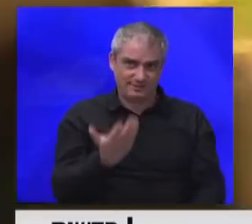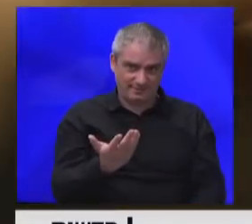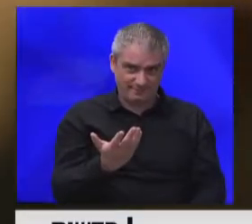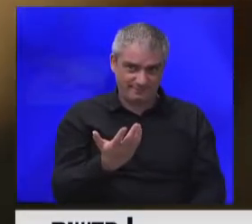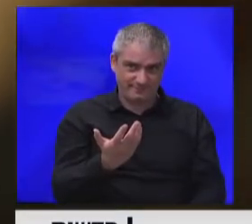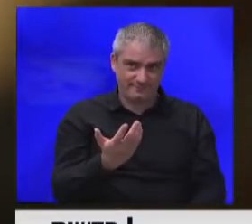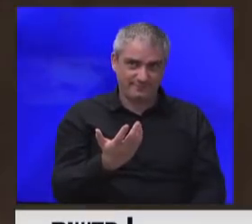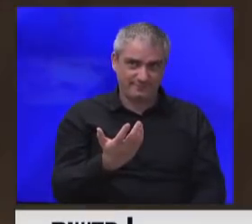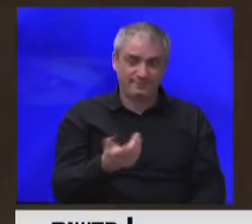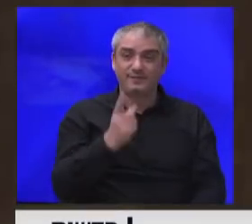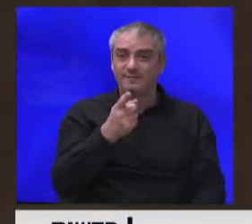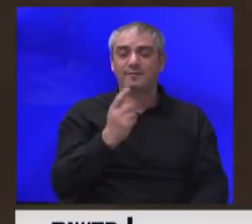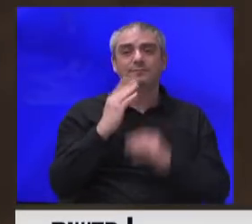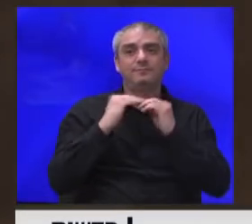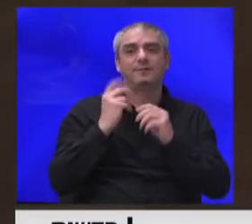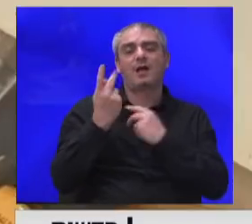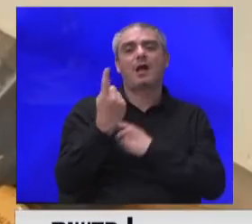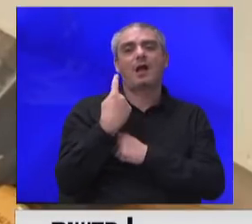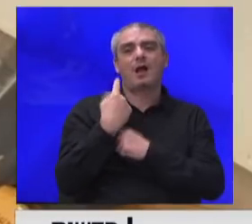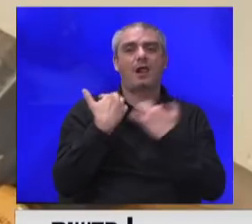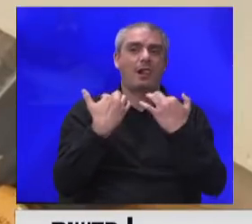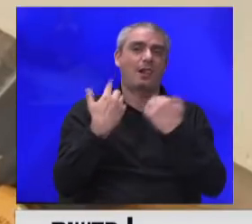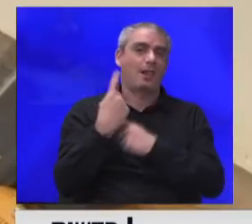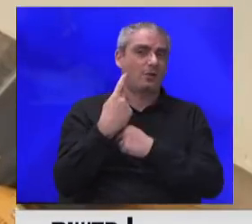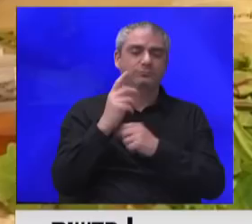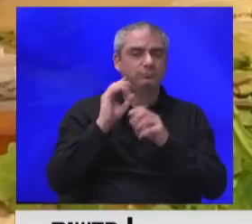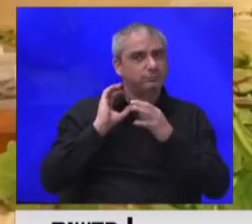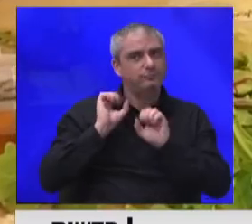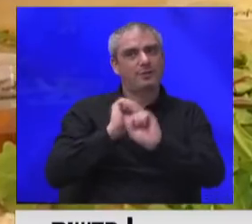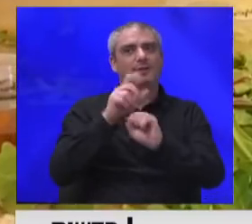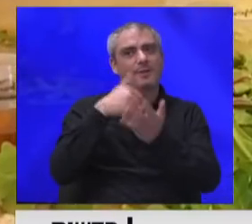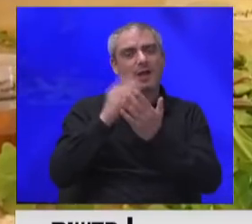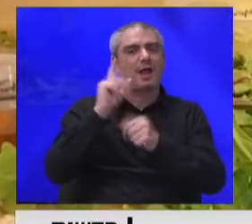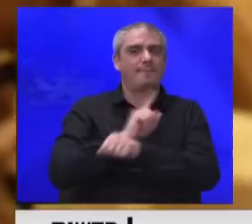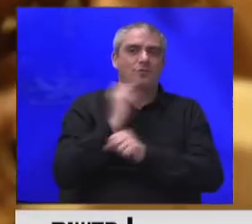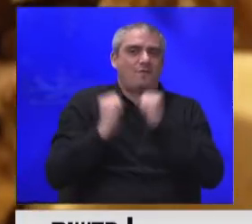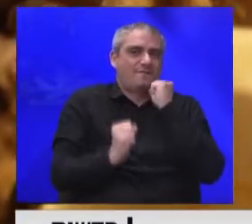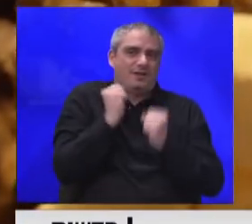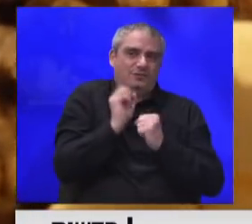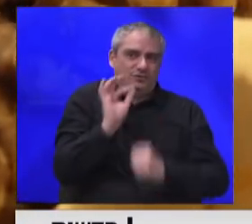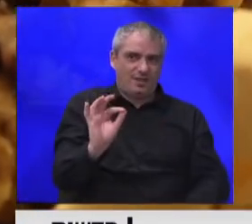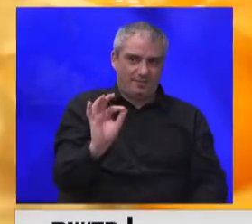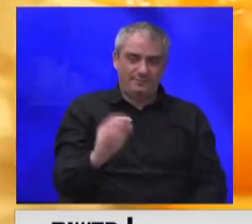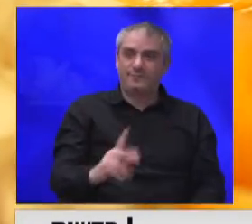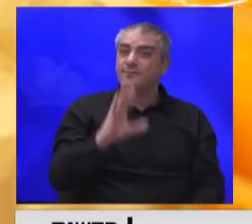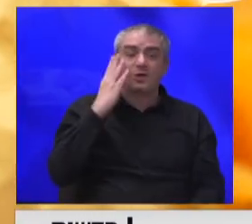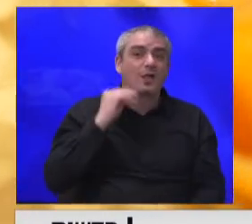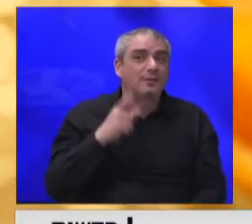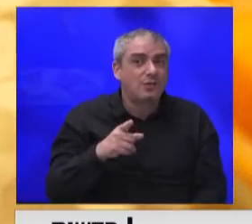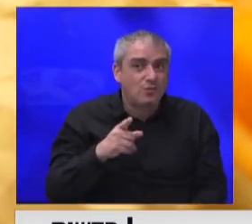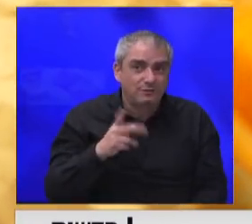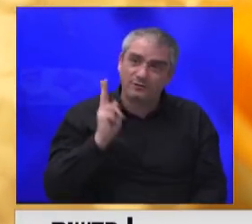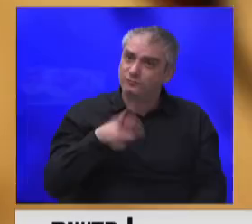בעלויות, והם נשענים על קהל לקוחות שלא זנח אותם בשעתם הקשה. כל התענוג הזה